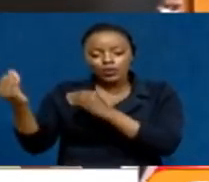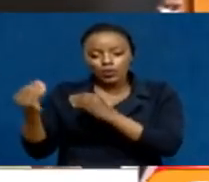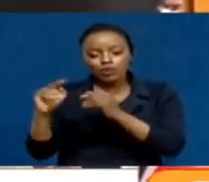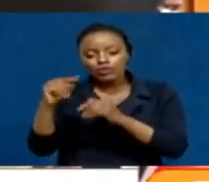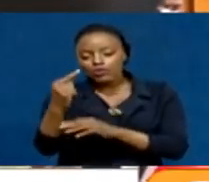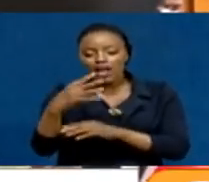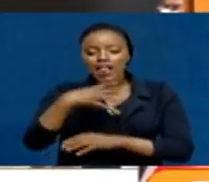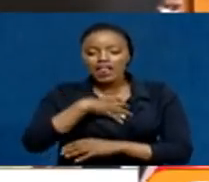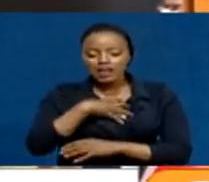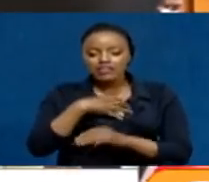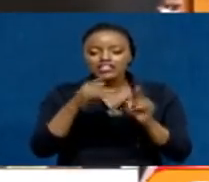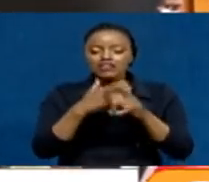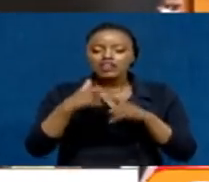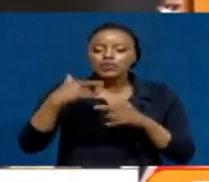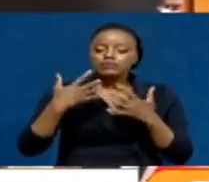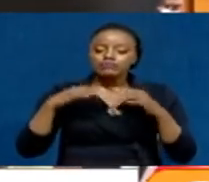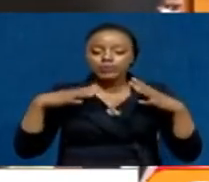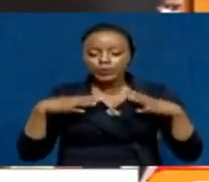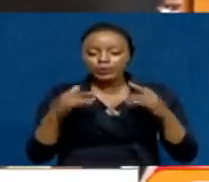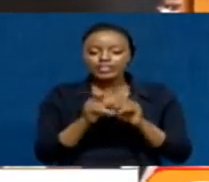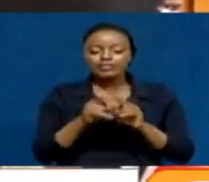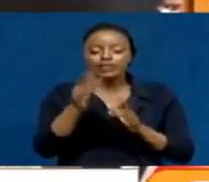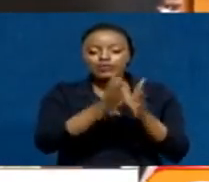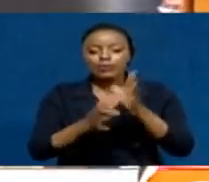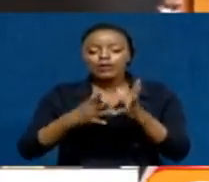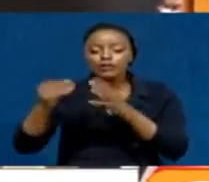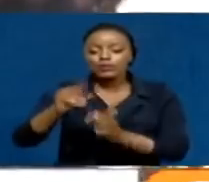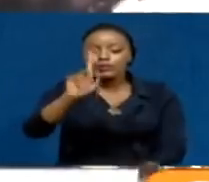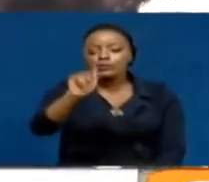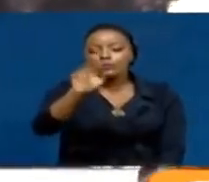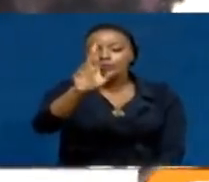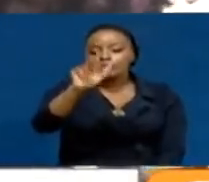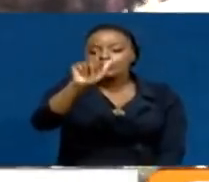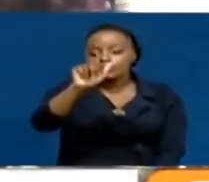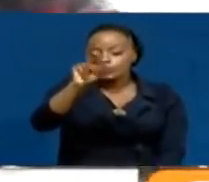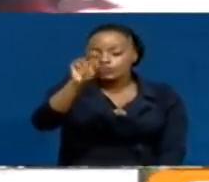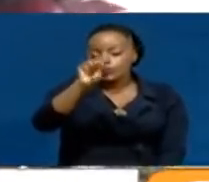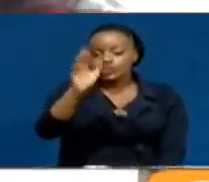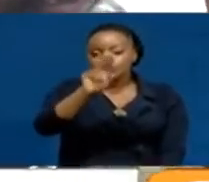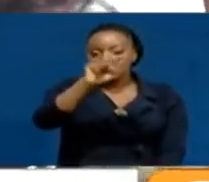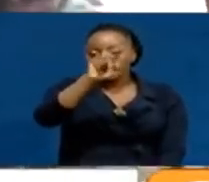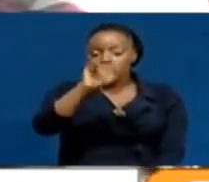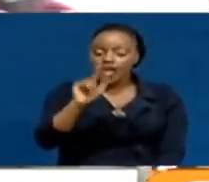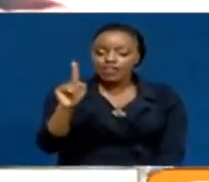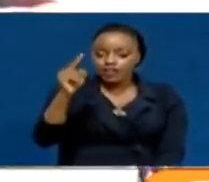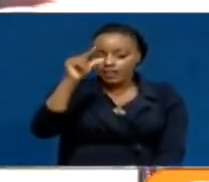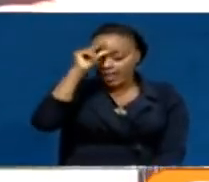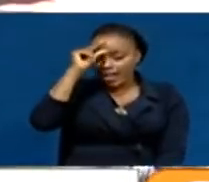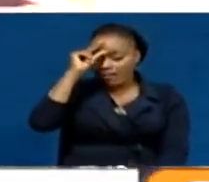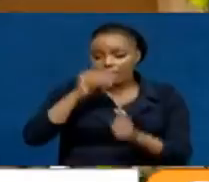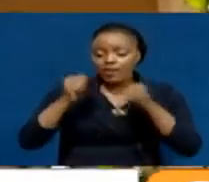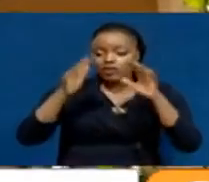kidogo nipumzike nikijitayarisha kwenda kule Trans Nzoia. Natembeya ndiye afisa wa kwanza wa